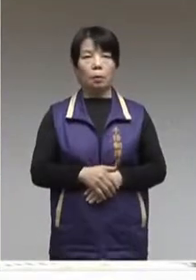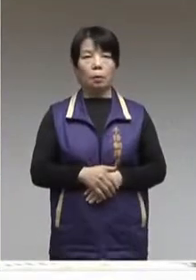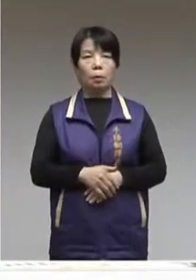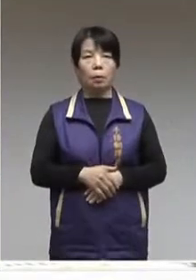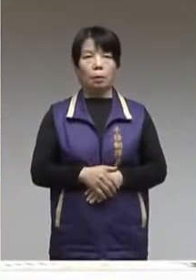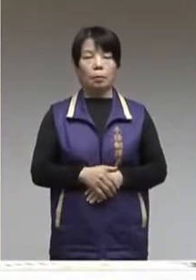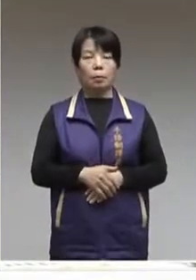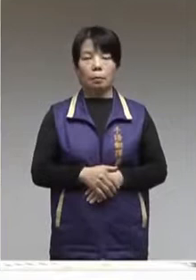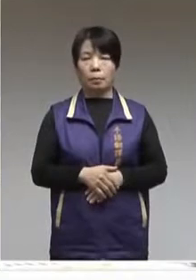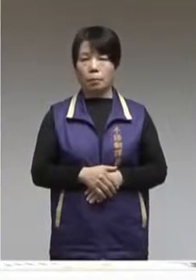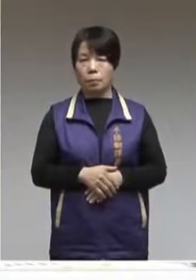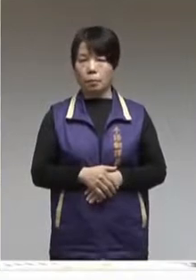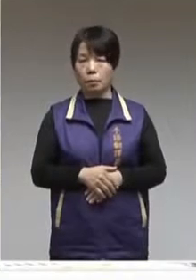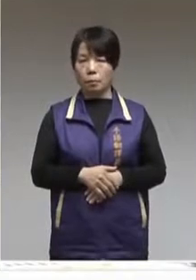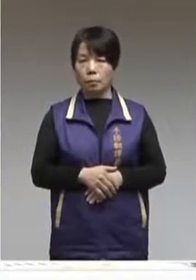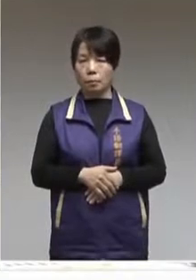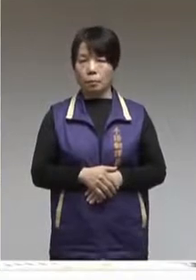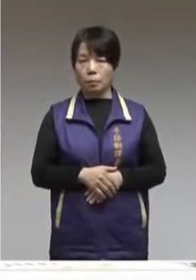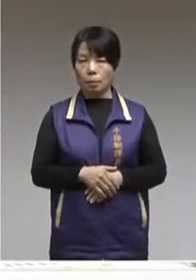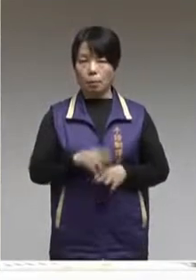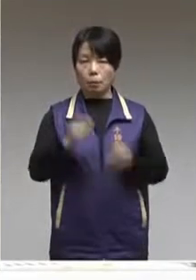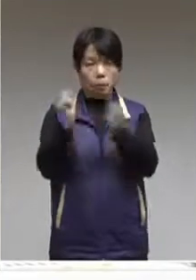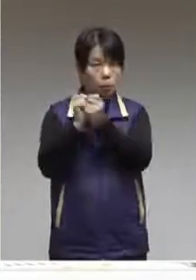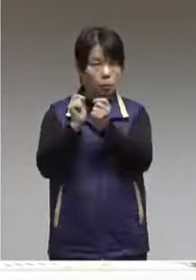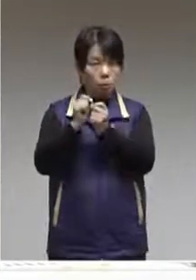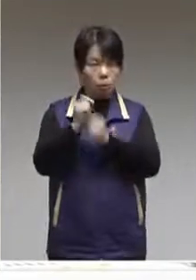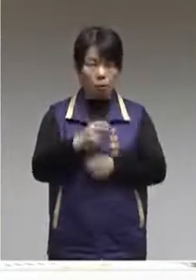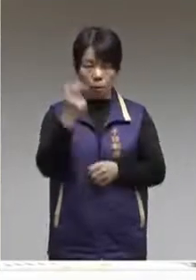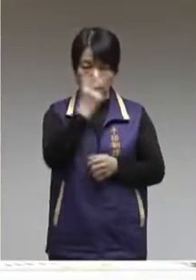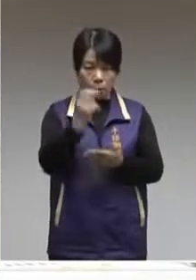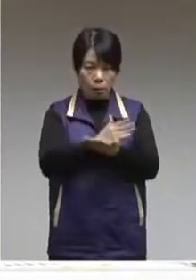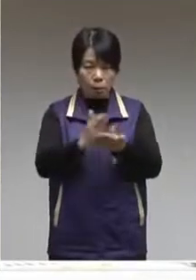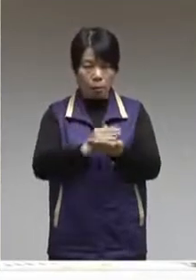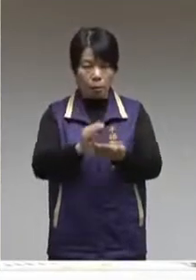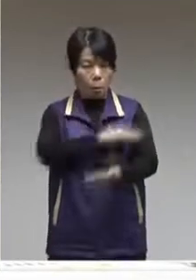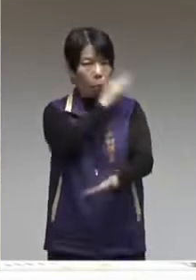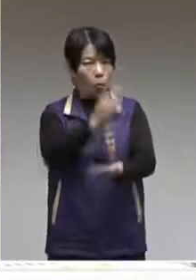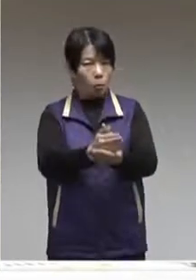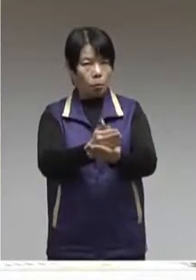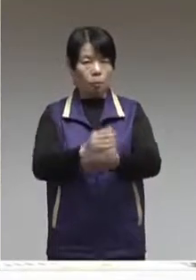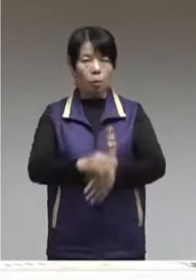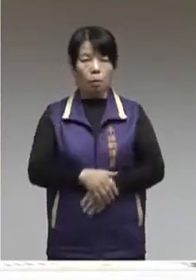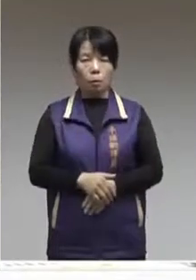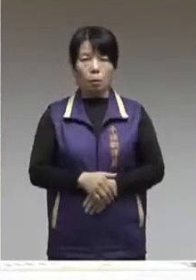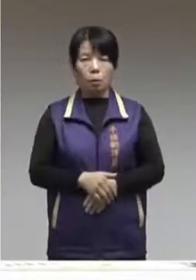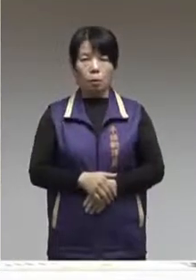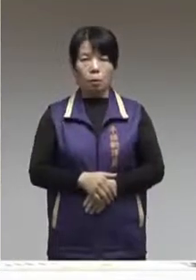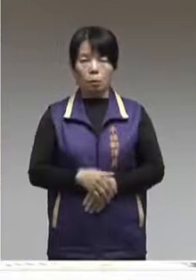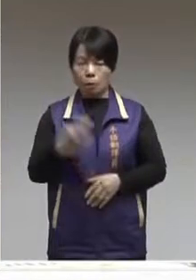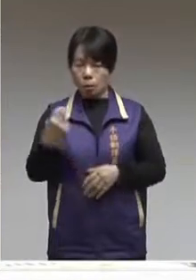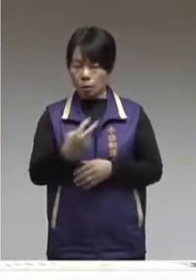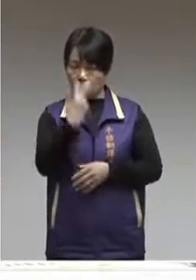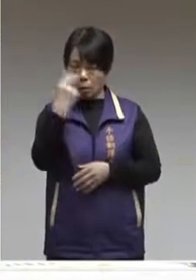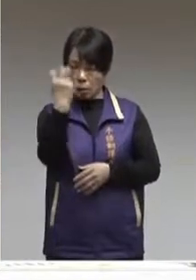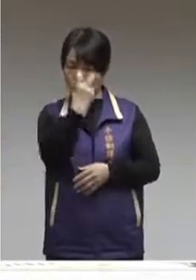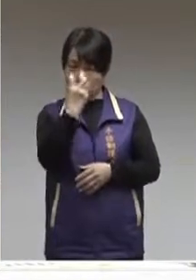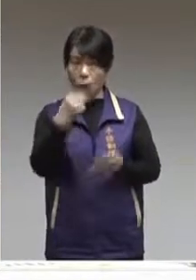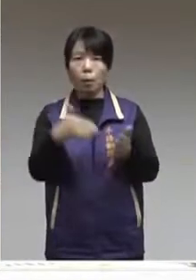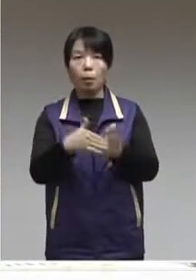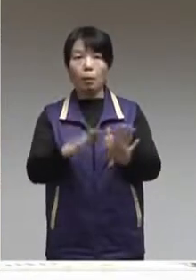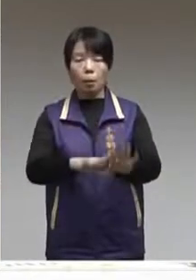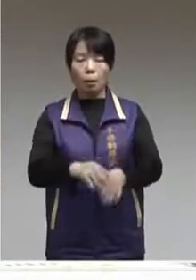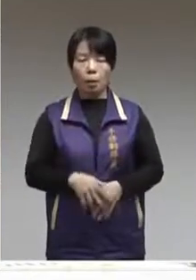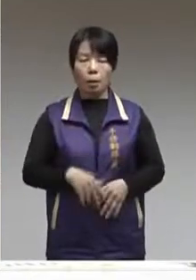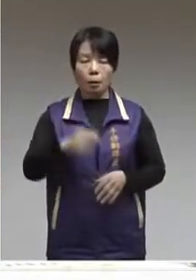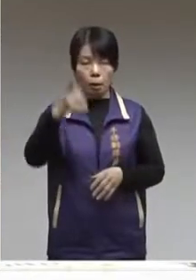们 也会验。好、哦、啊，所以这个因为最近我们的采检量实在是太多，所以我们采完，那过了几天，我们再